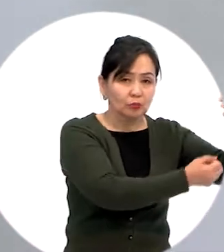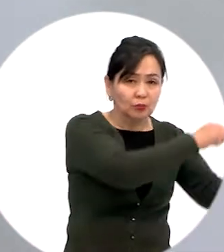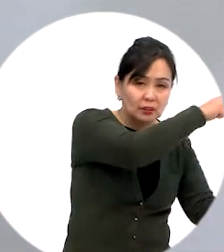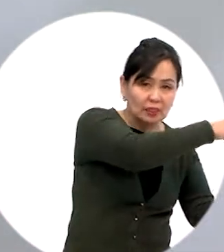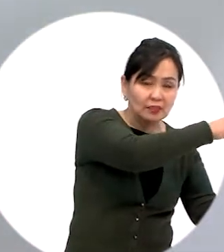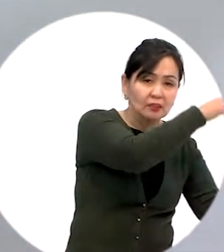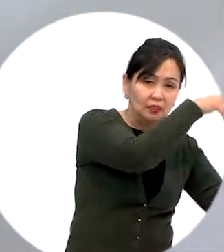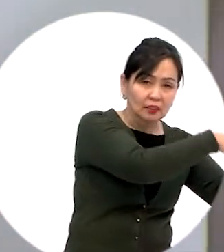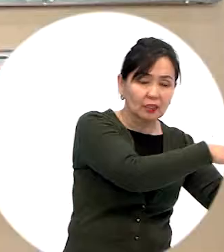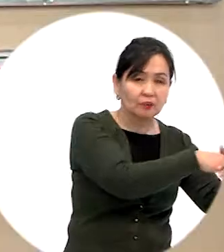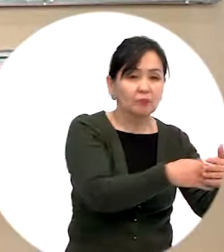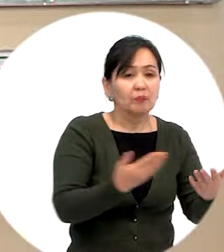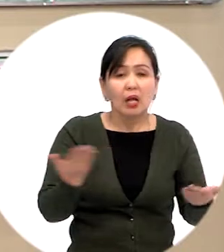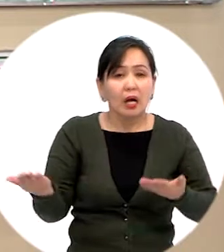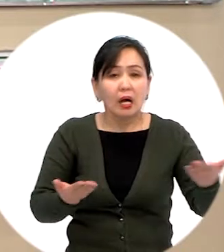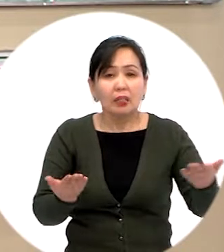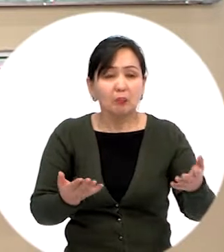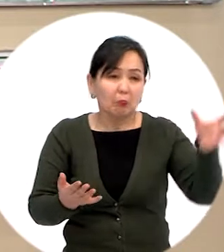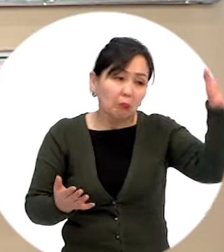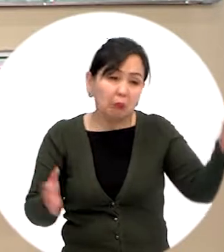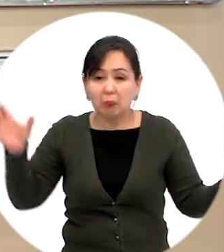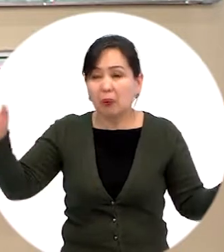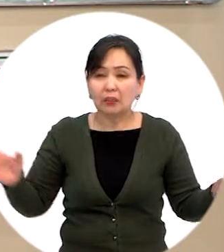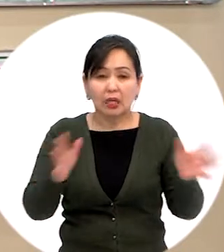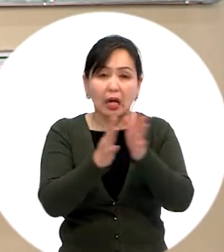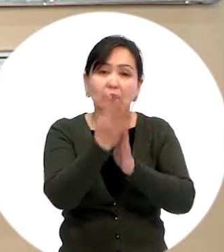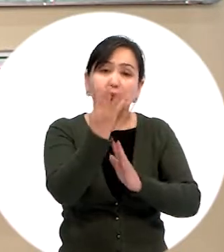нар маань аль багнанд 14 гэдэг тоогоо бичвүлээ?